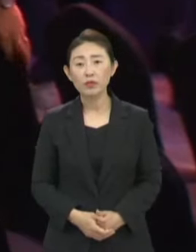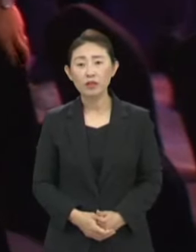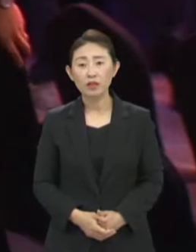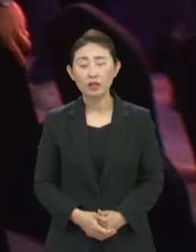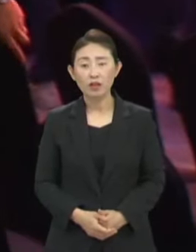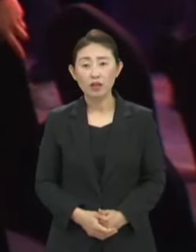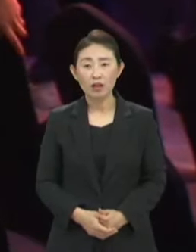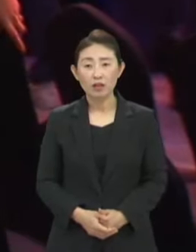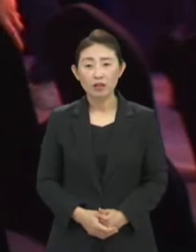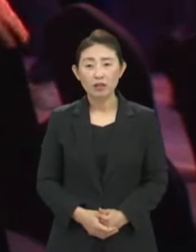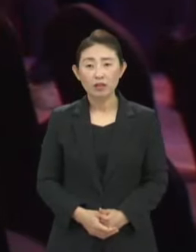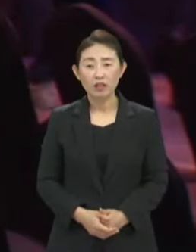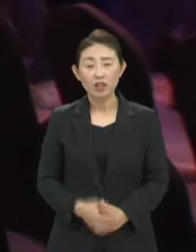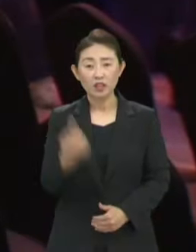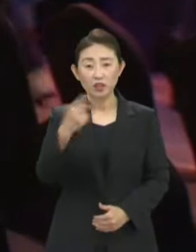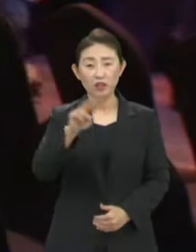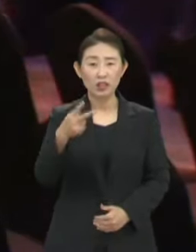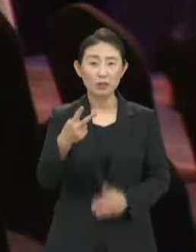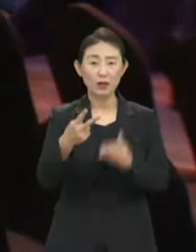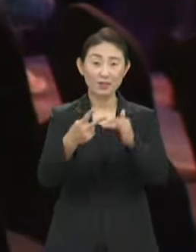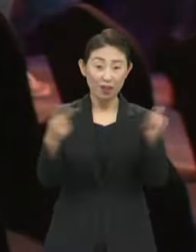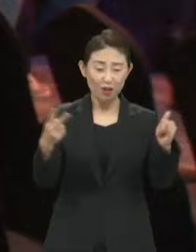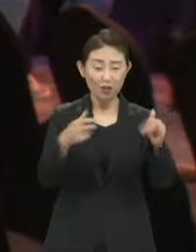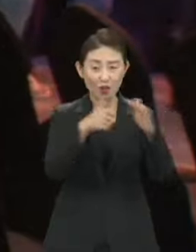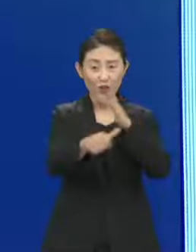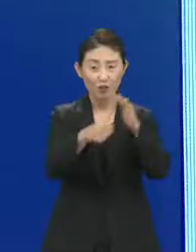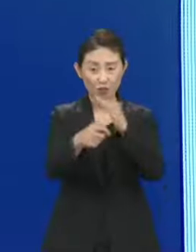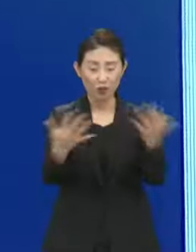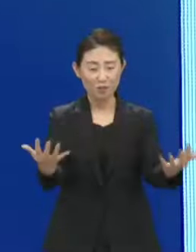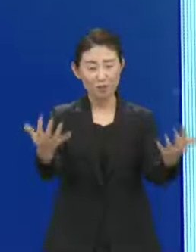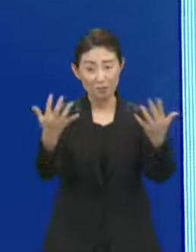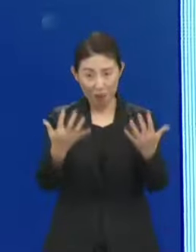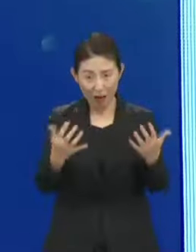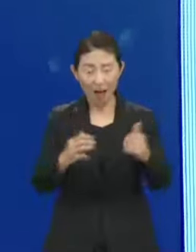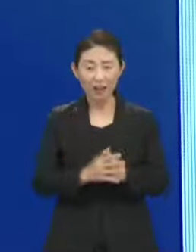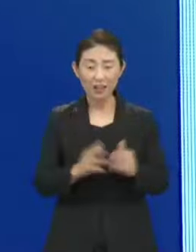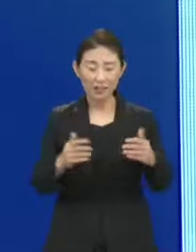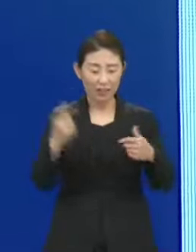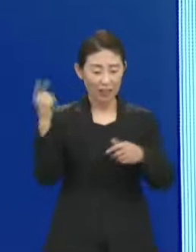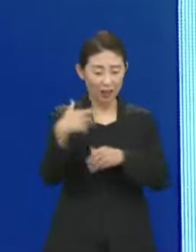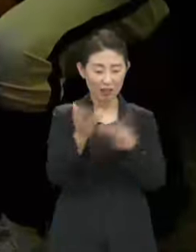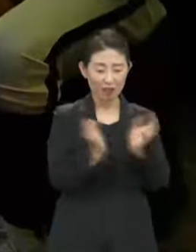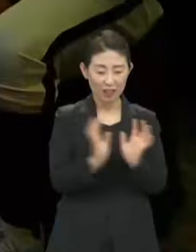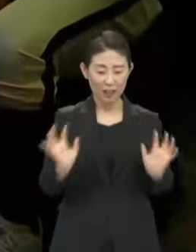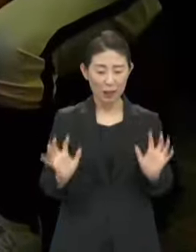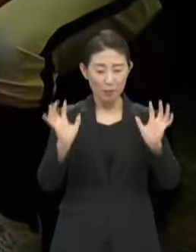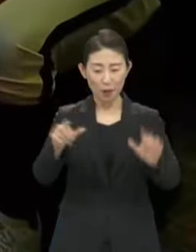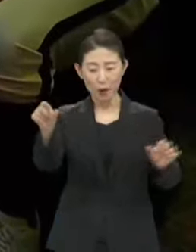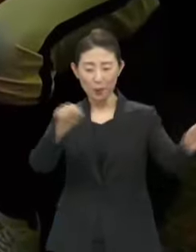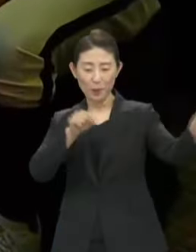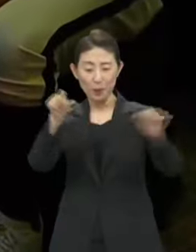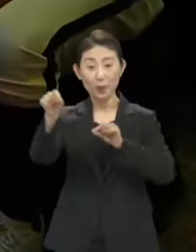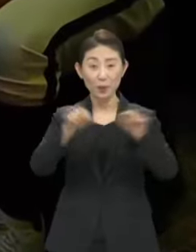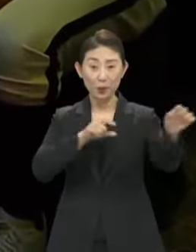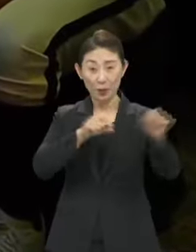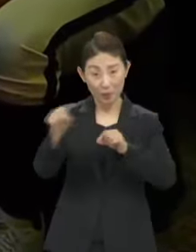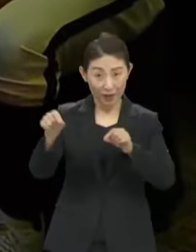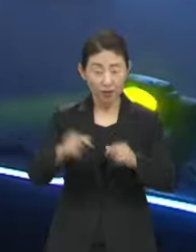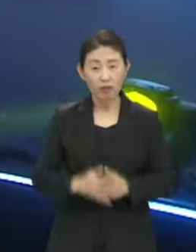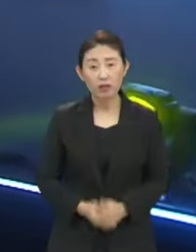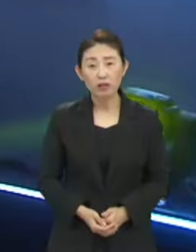프로 데뷔를 꿈꾸는 1,200여 명의 유망주들이 쏟아지며 뜨거운 분위기 속에서 진행된 2025 KBO 신인